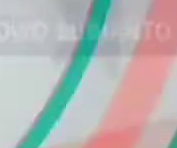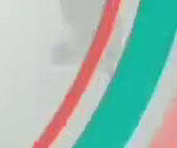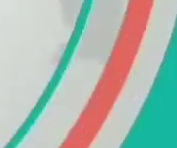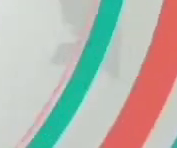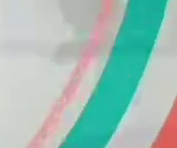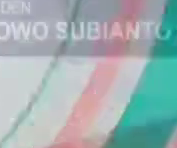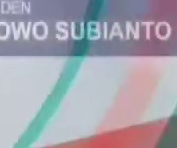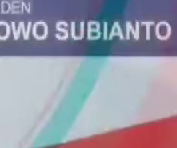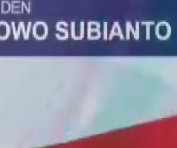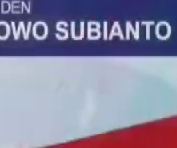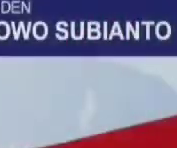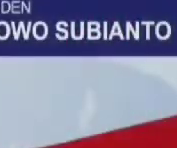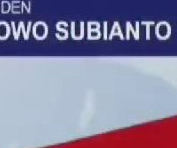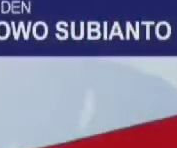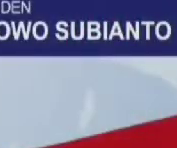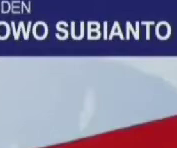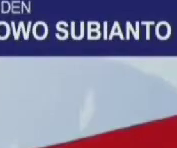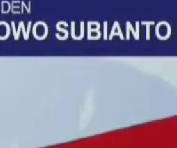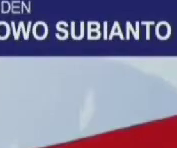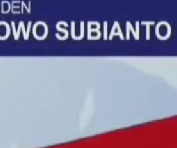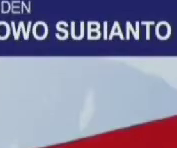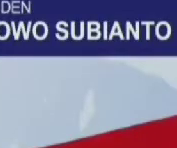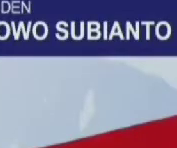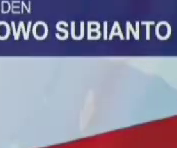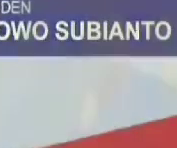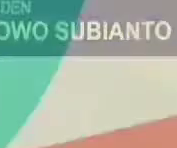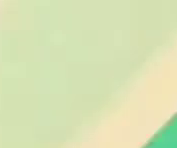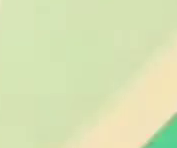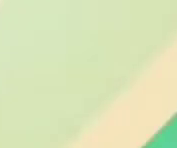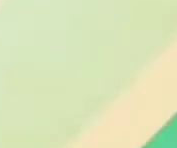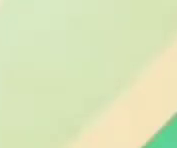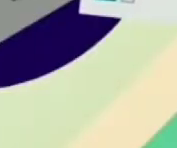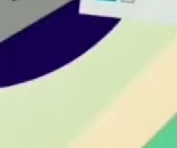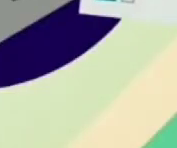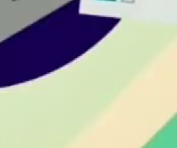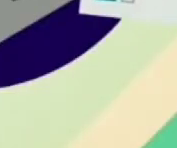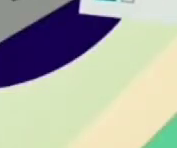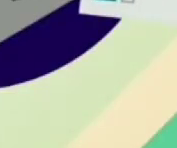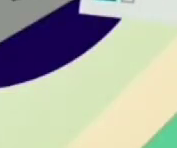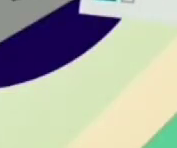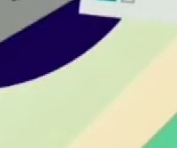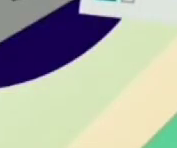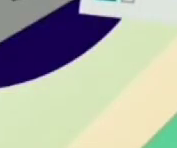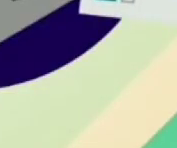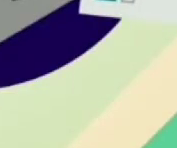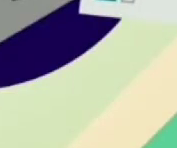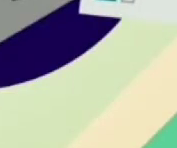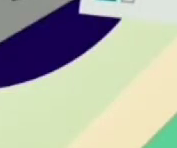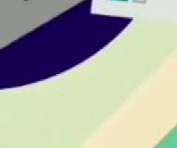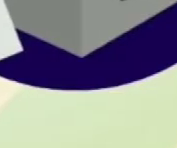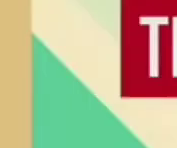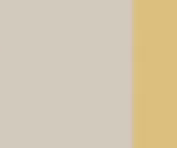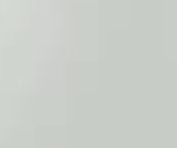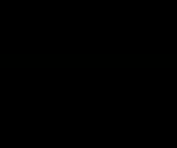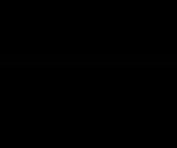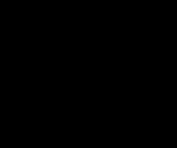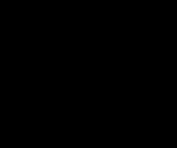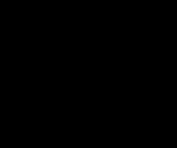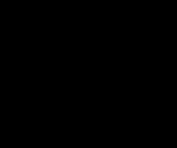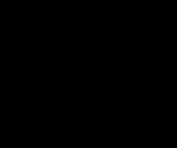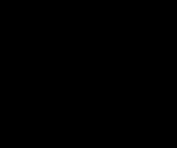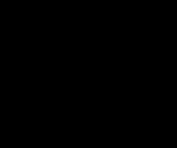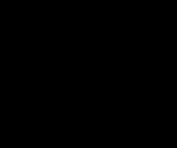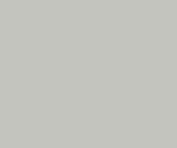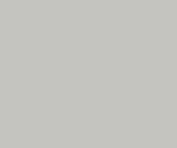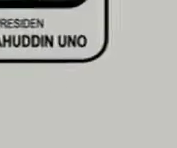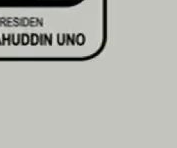Rabu 17 April 2019, pemilu serentak dilaksanakan. Kenali, cermati, dan tentukan pilihanmu. Inilah